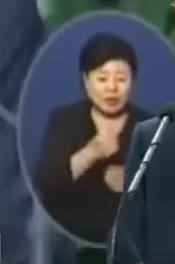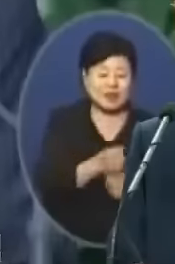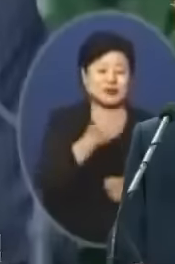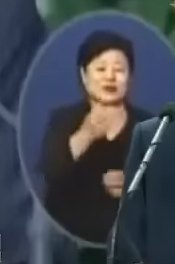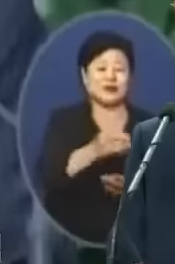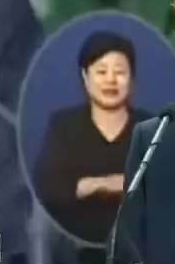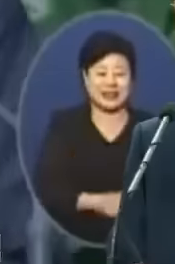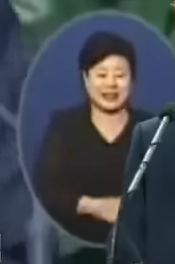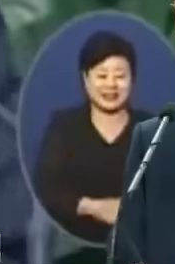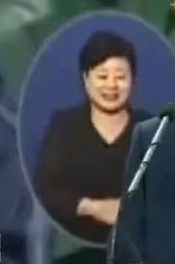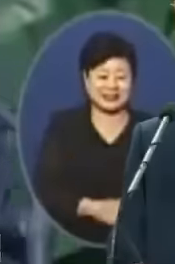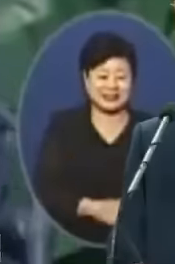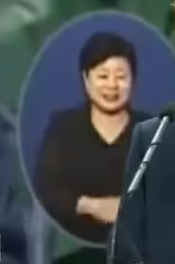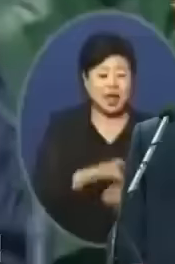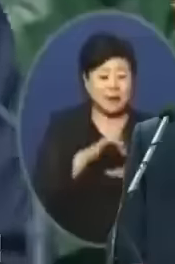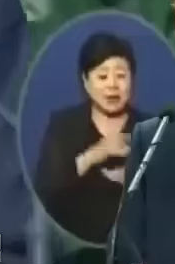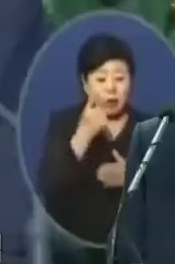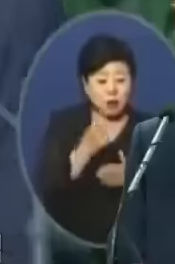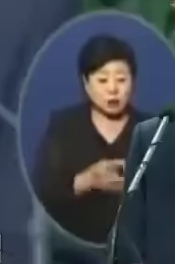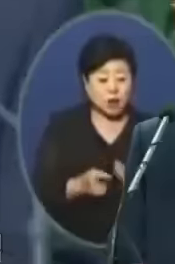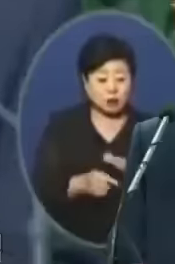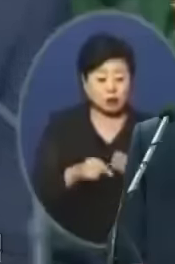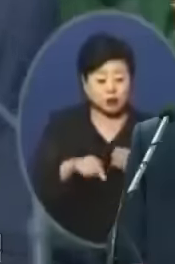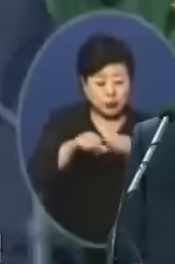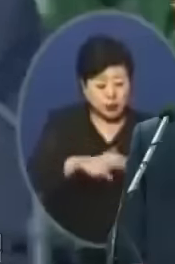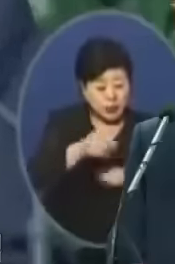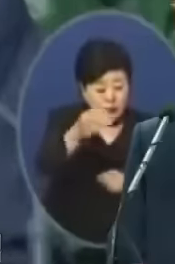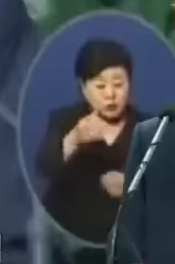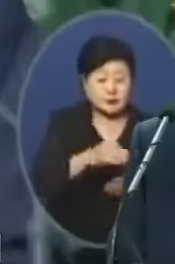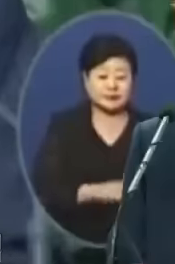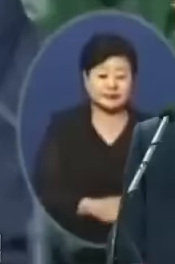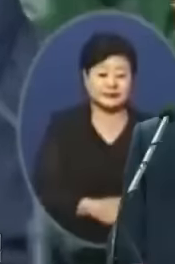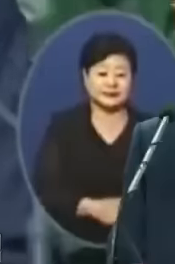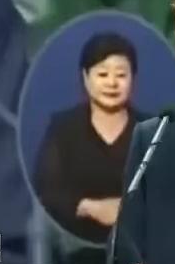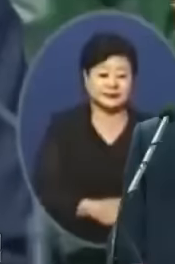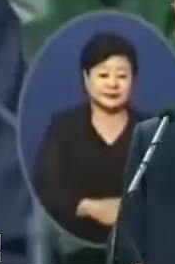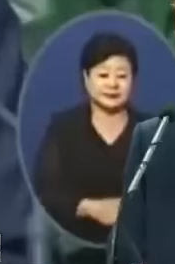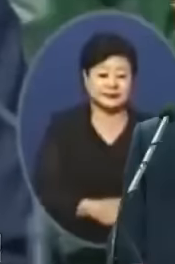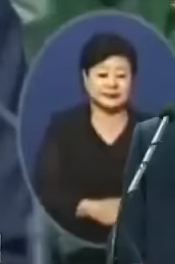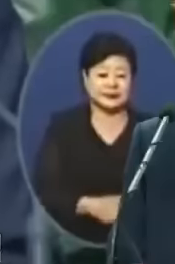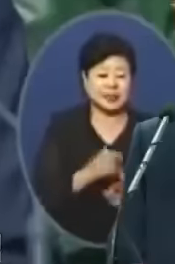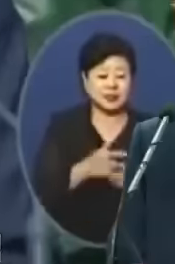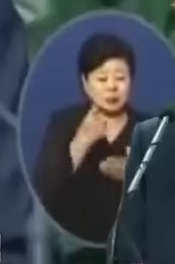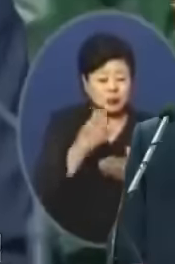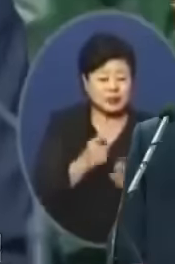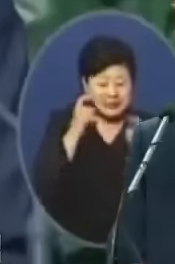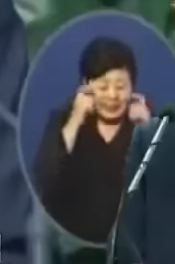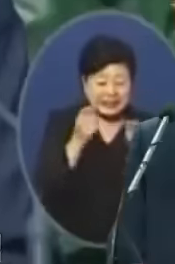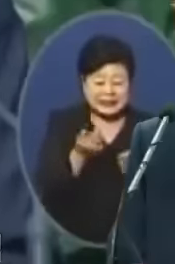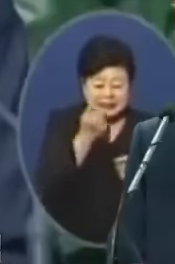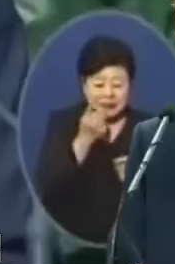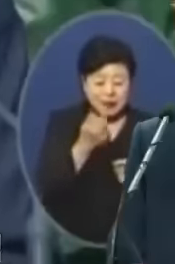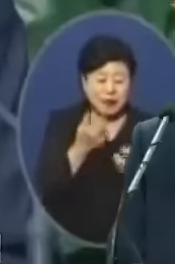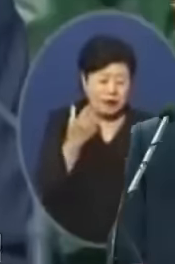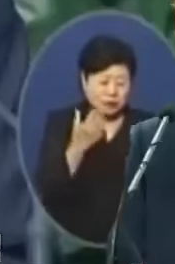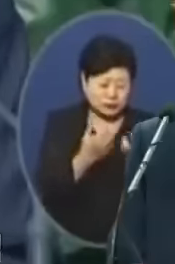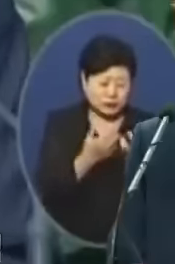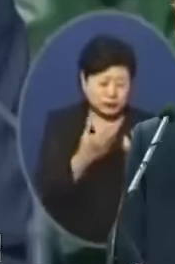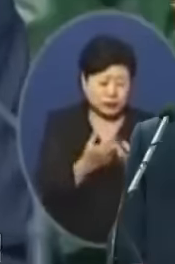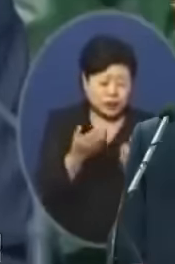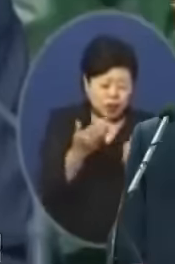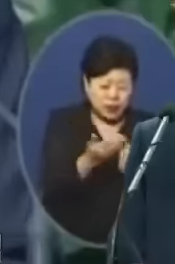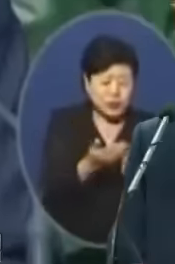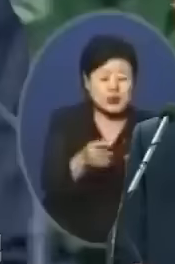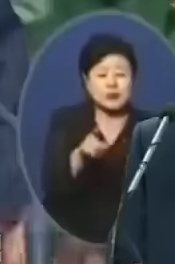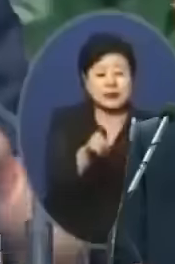주시는 것입니다. 마귀가 오는 것은 도역질하고 죽이고 멸망시키는 것뿐이요, 인정한 것은 양으로 생명을 얻게 하되 풍성히